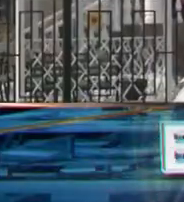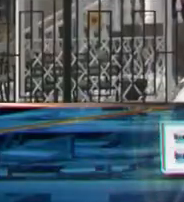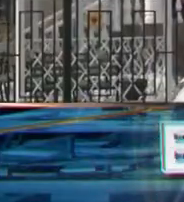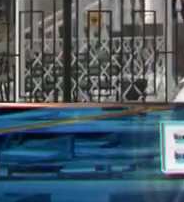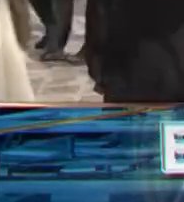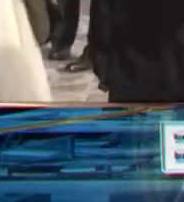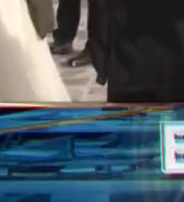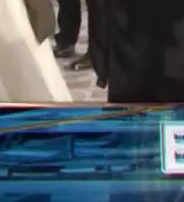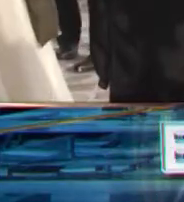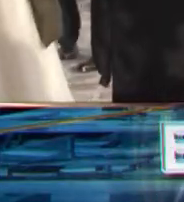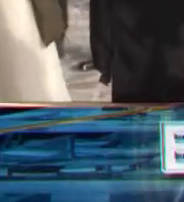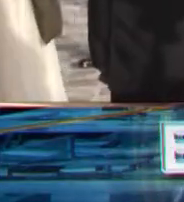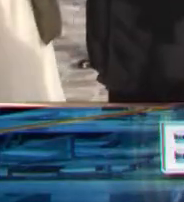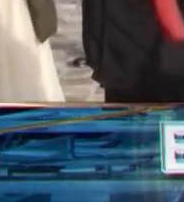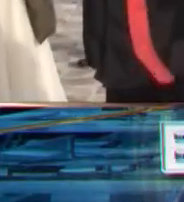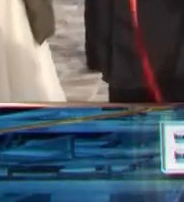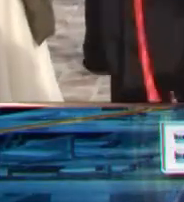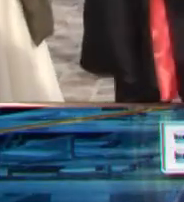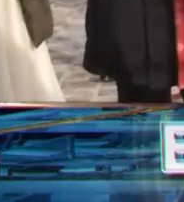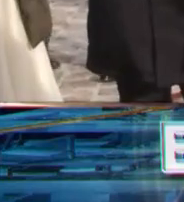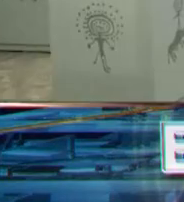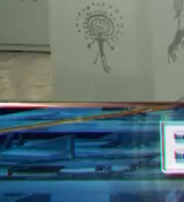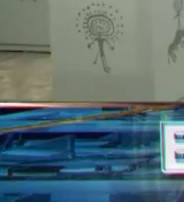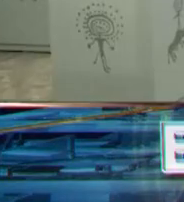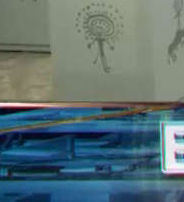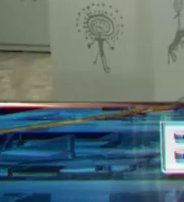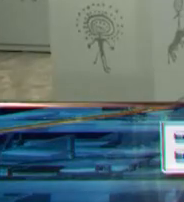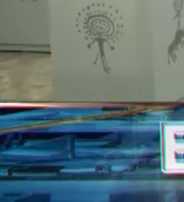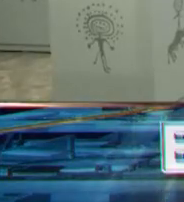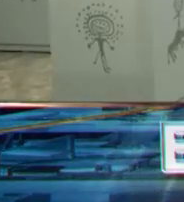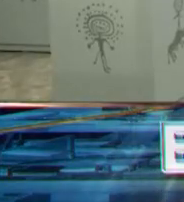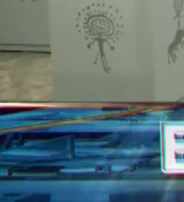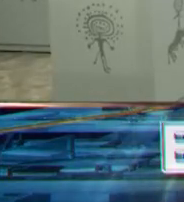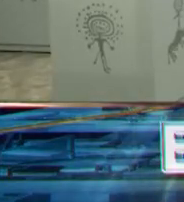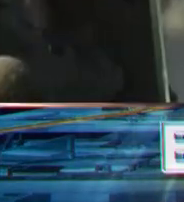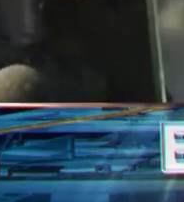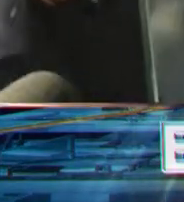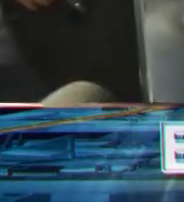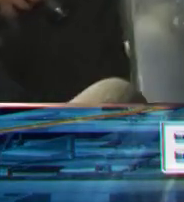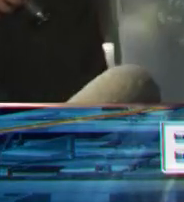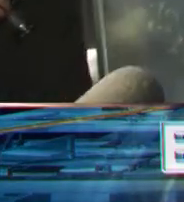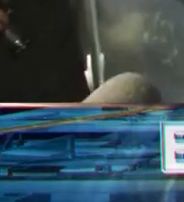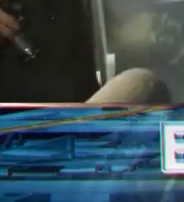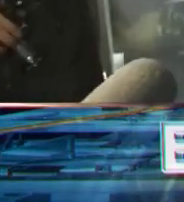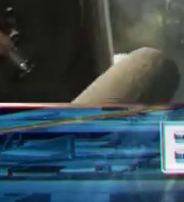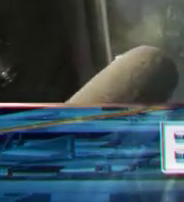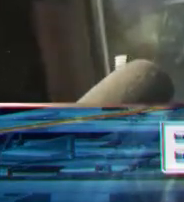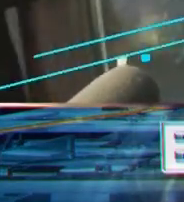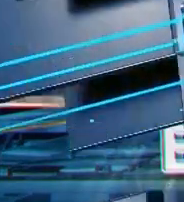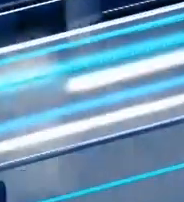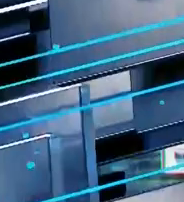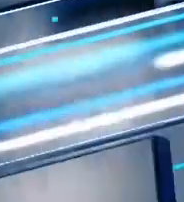Туризмді дамытуда тың қадам. Таңбалы мемлекеттік тарихи мәдени және табиғи қорық музейінен сәулетті сапар орталығы ашылды.